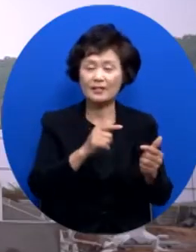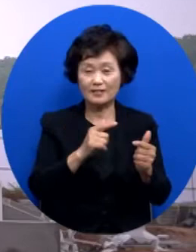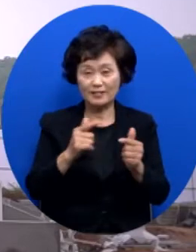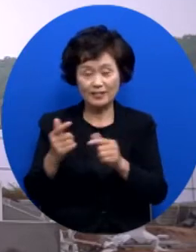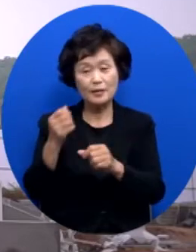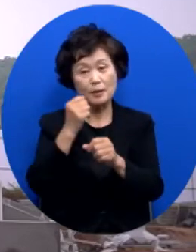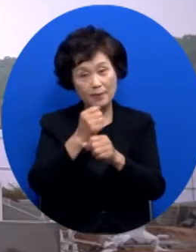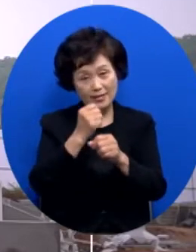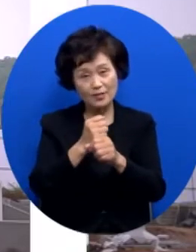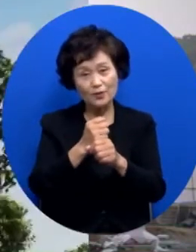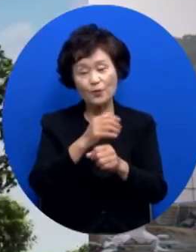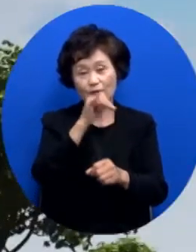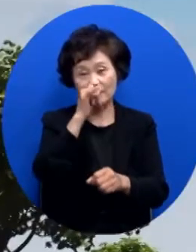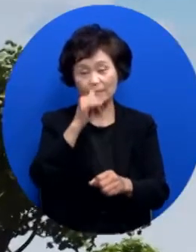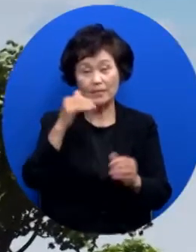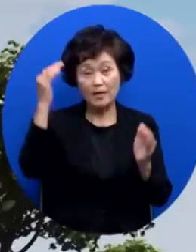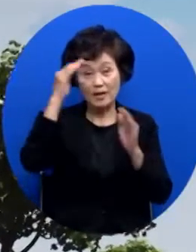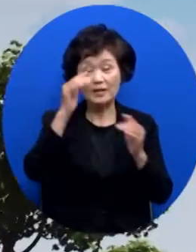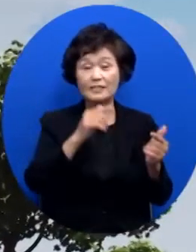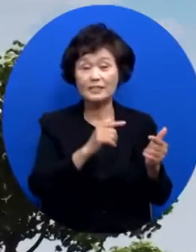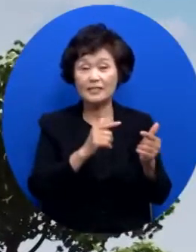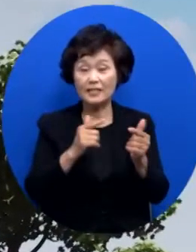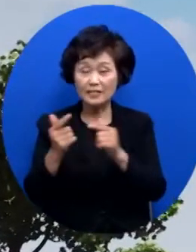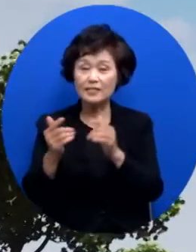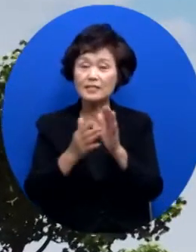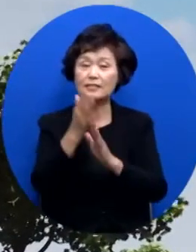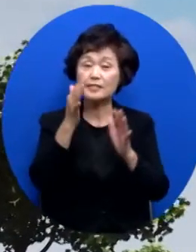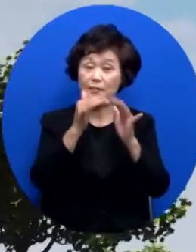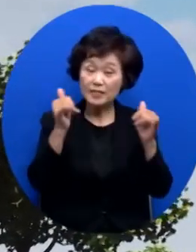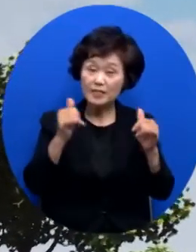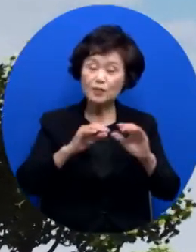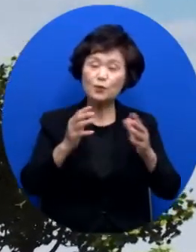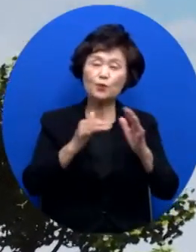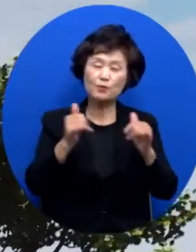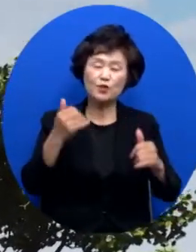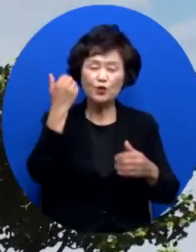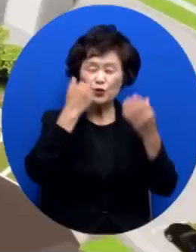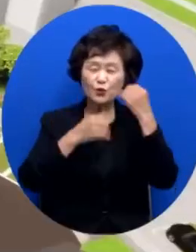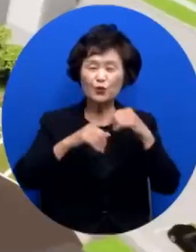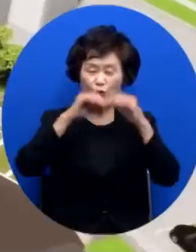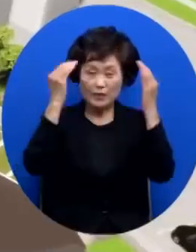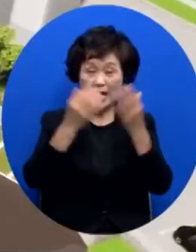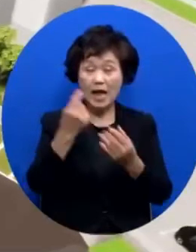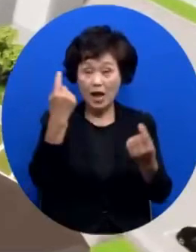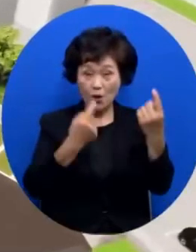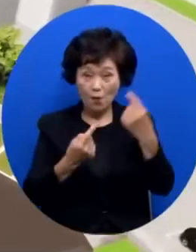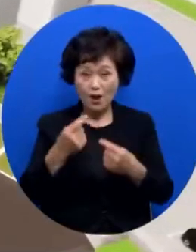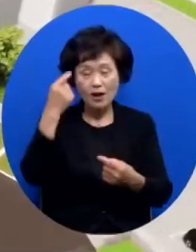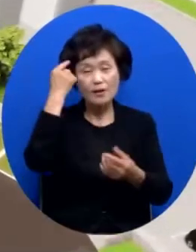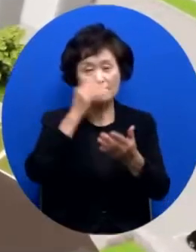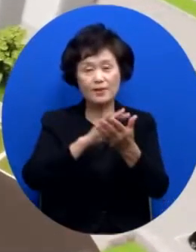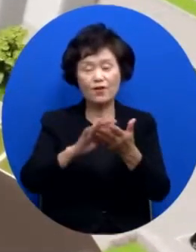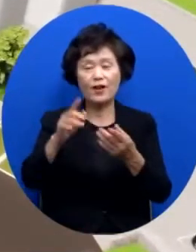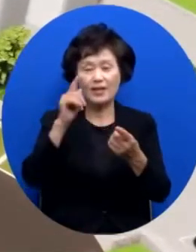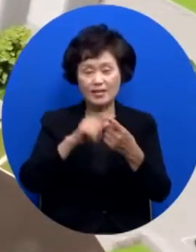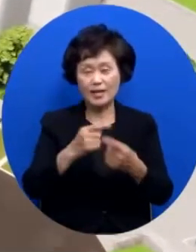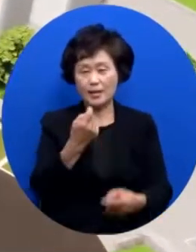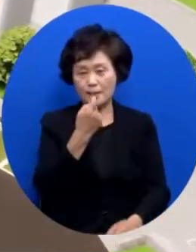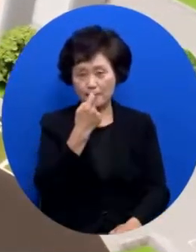되어집니다. 그리고 학생들, 시민들, 국민들 누구든지 와서 평화에 대해